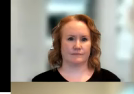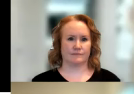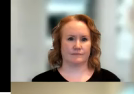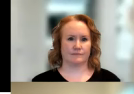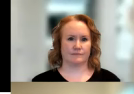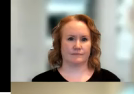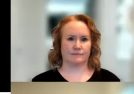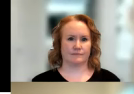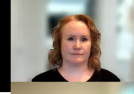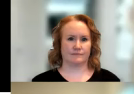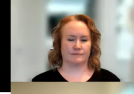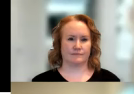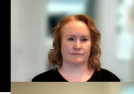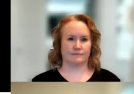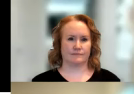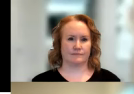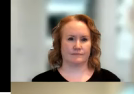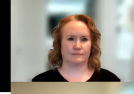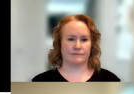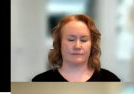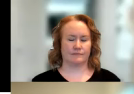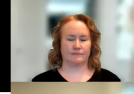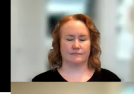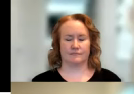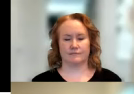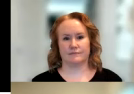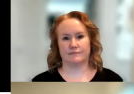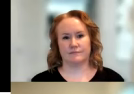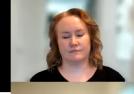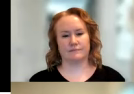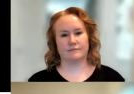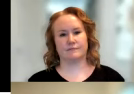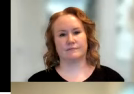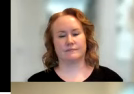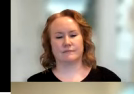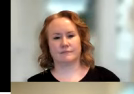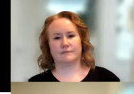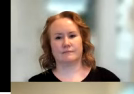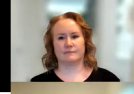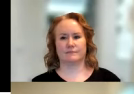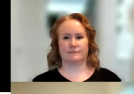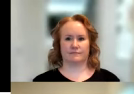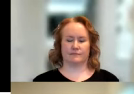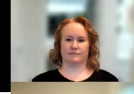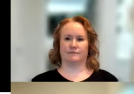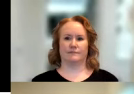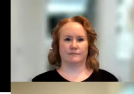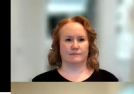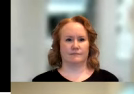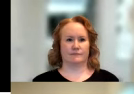teknisk eller funksjonelt nivå. Og så det et eget unntak under dette med forholdsmessighet, at det